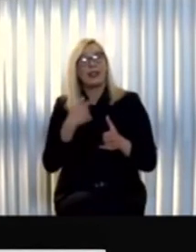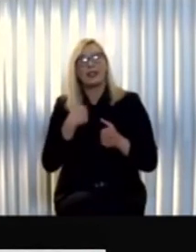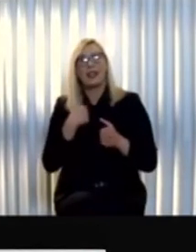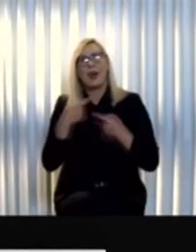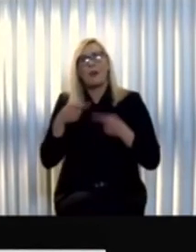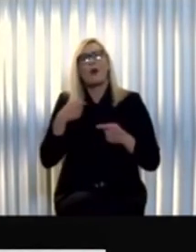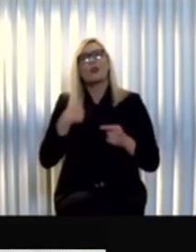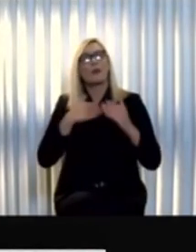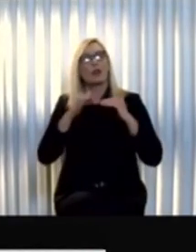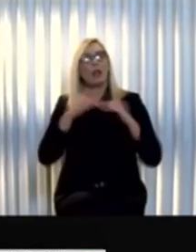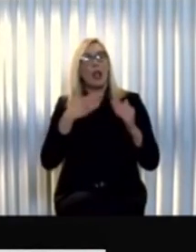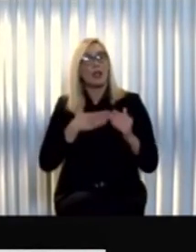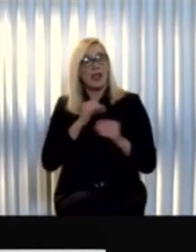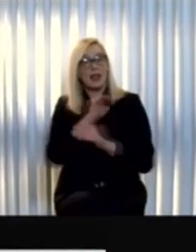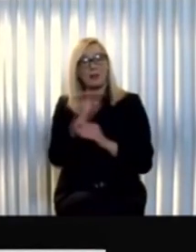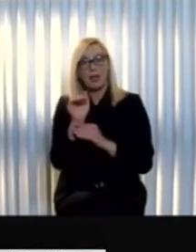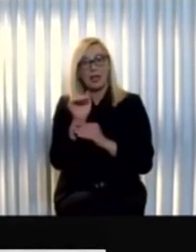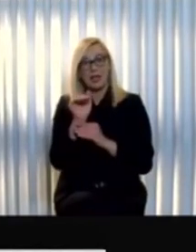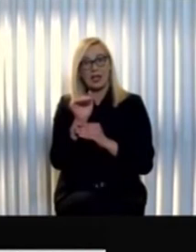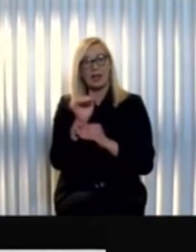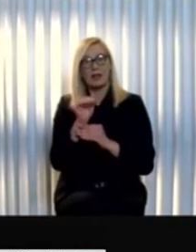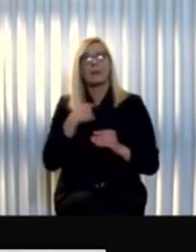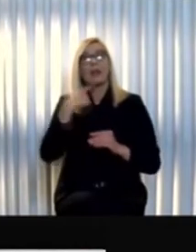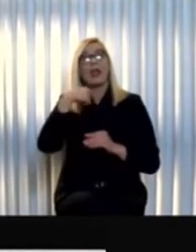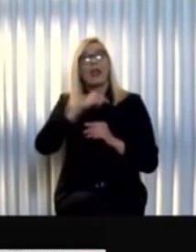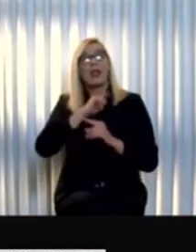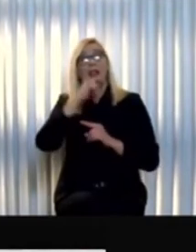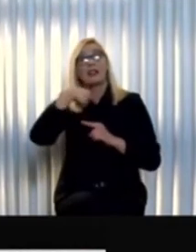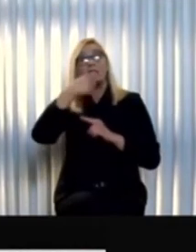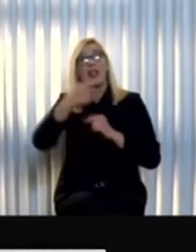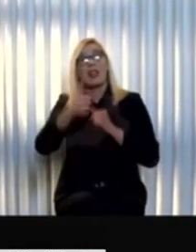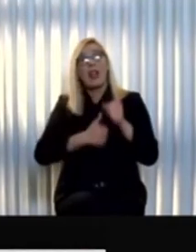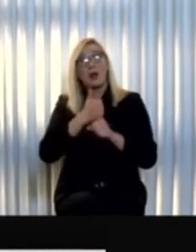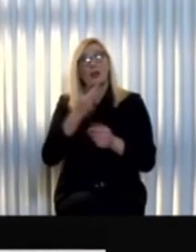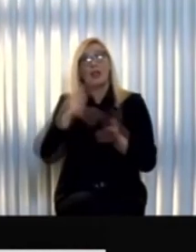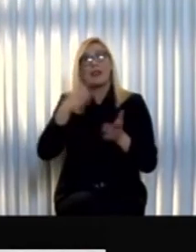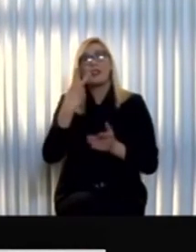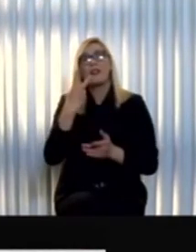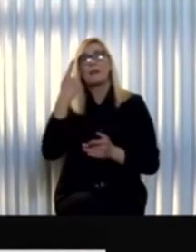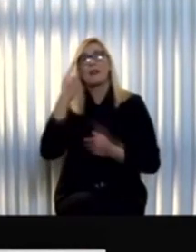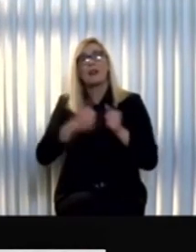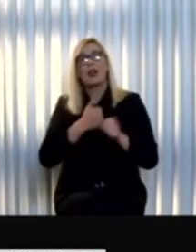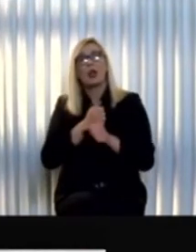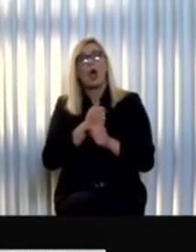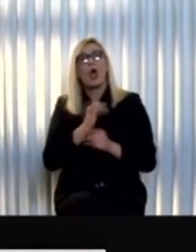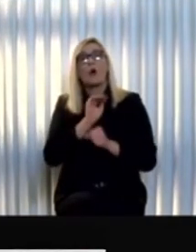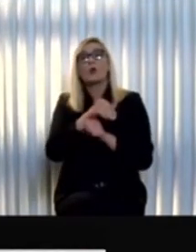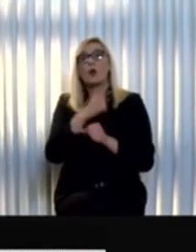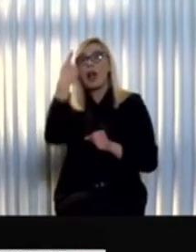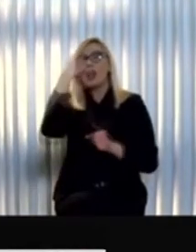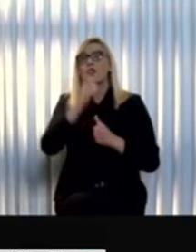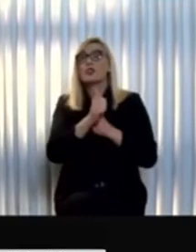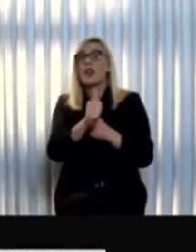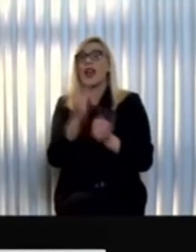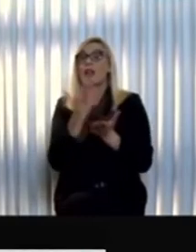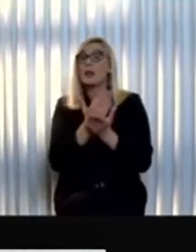задоволство, сакам да најавам дека од идната 2021 година услугата лична асистенција ќе биде